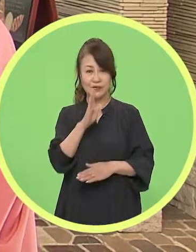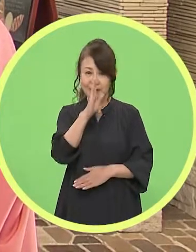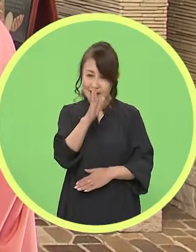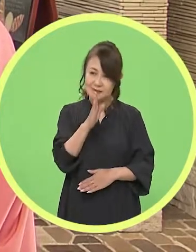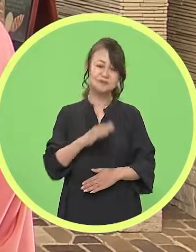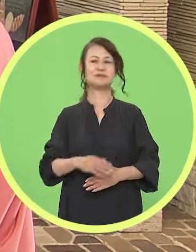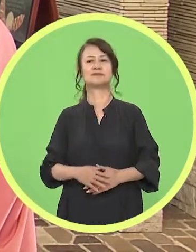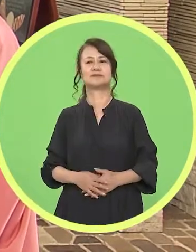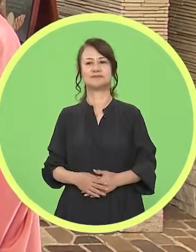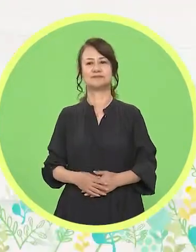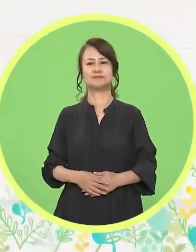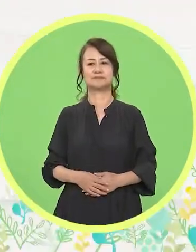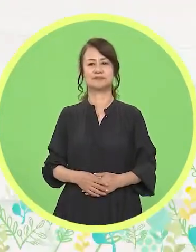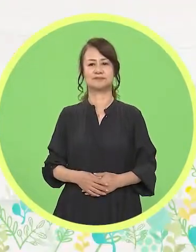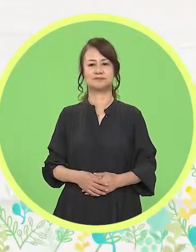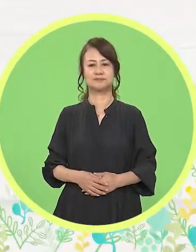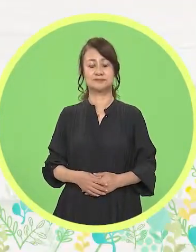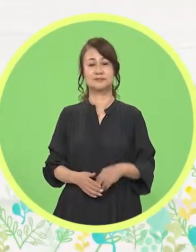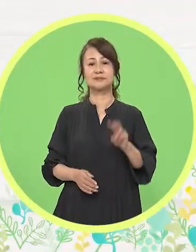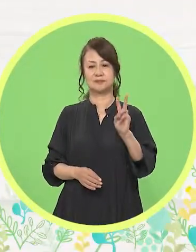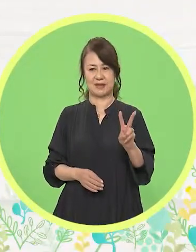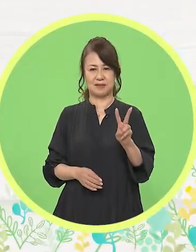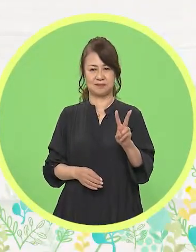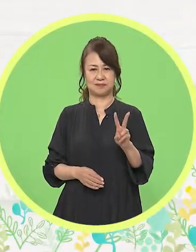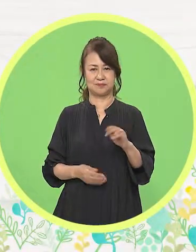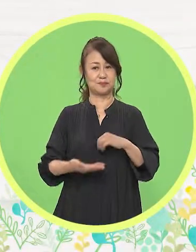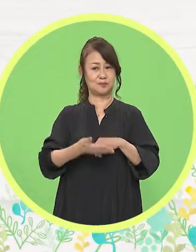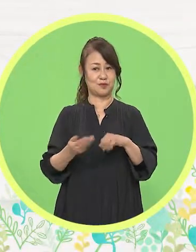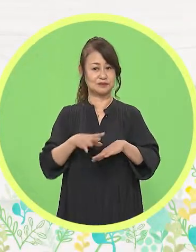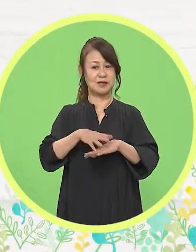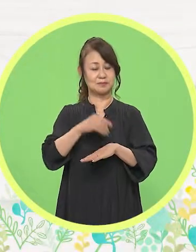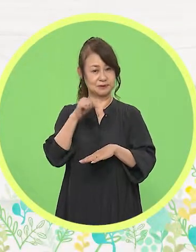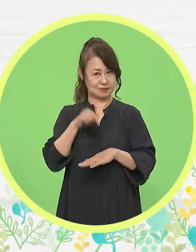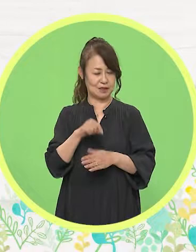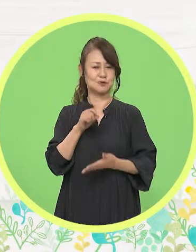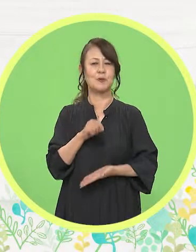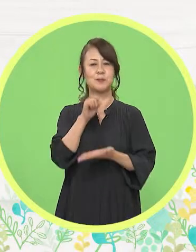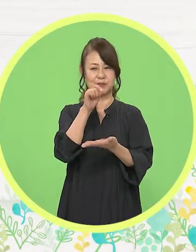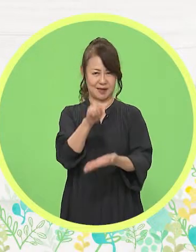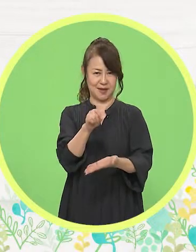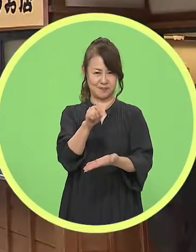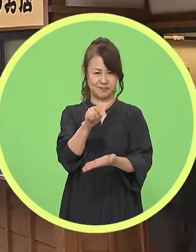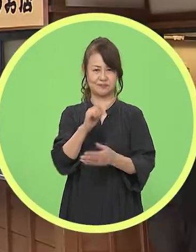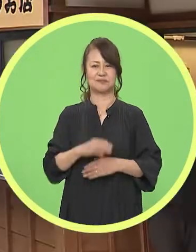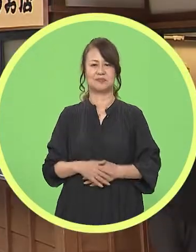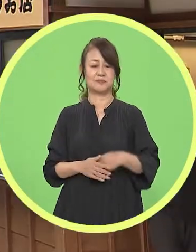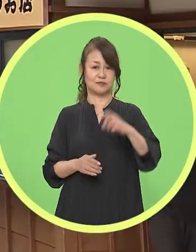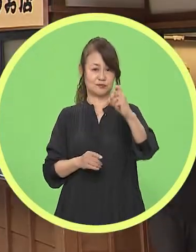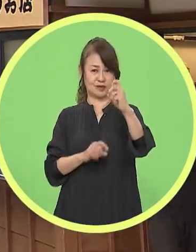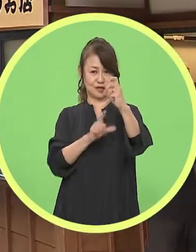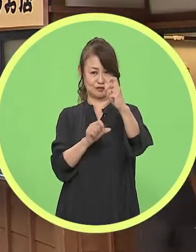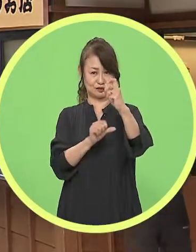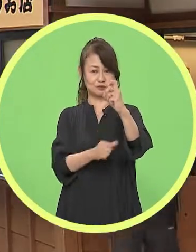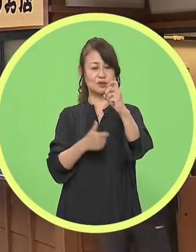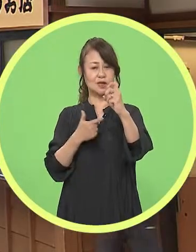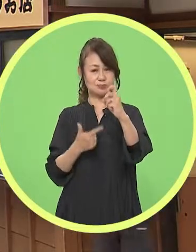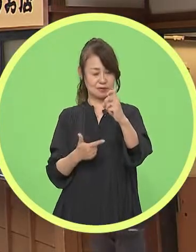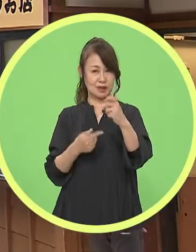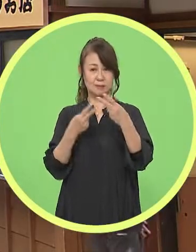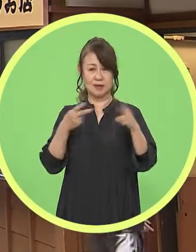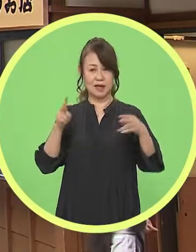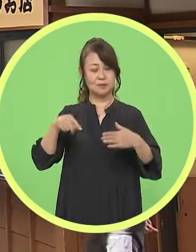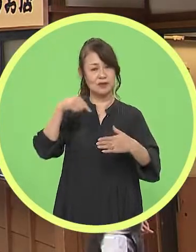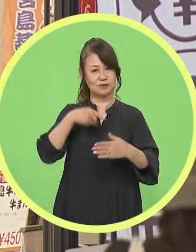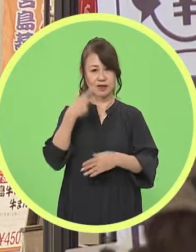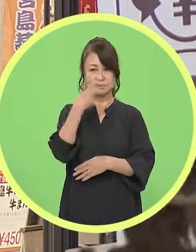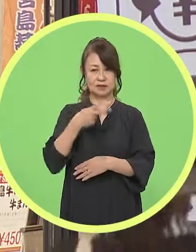お願いします。 はい、正解は2番のモンサンミシェルのお土産です。10月5日に宮島